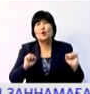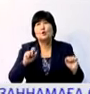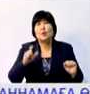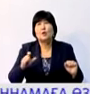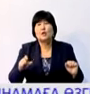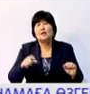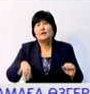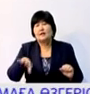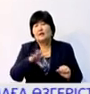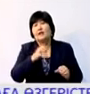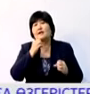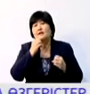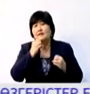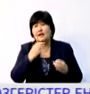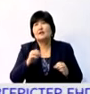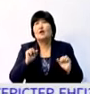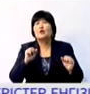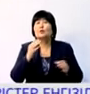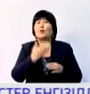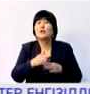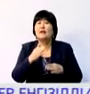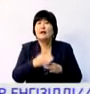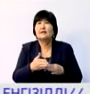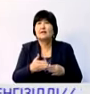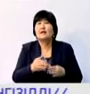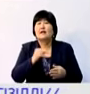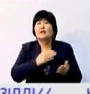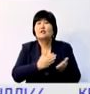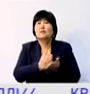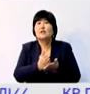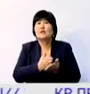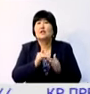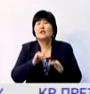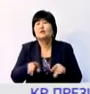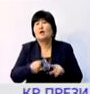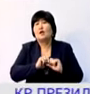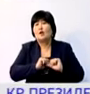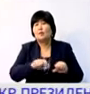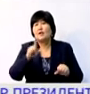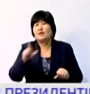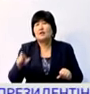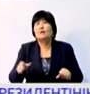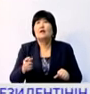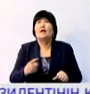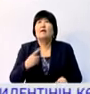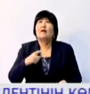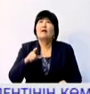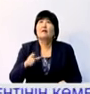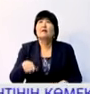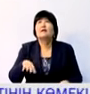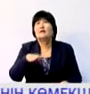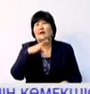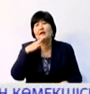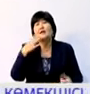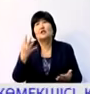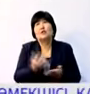және үздік жаттықтырушыларымыз және спорт саласында қызмет жасап жүрген талай майталман қадрларымыздың талай табыстарға